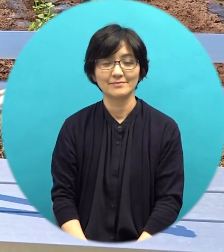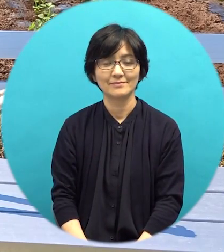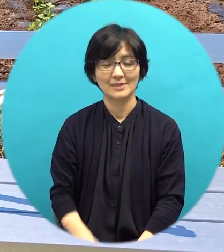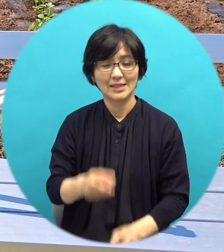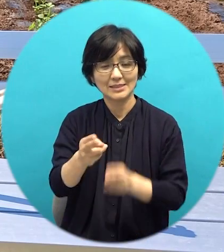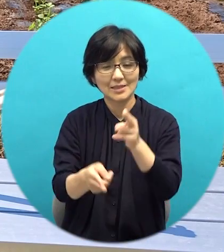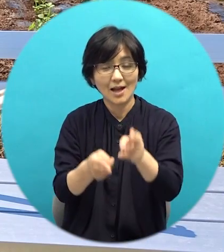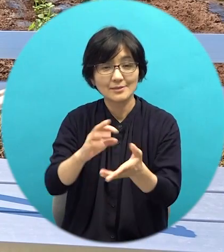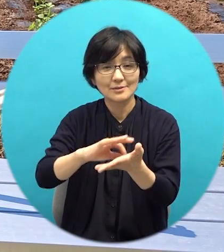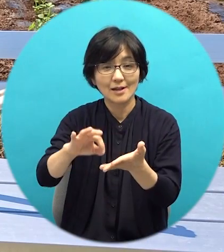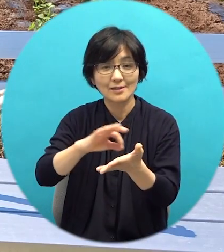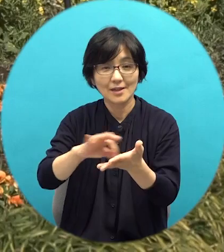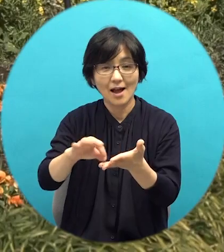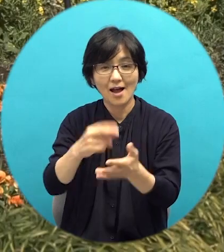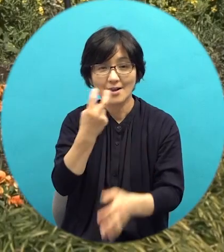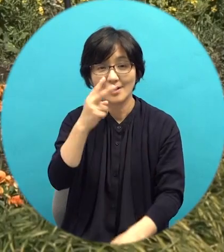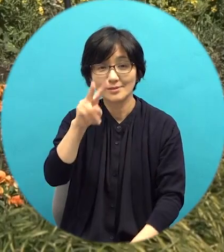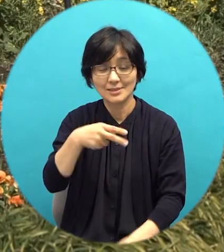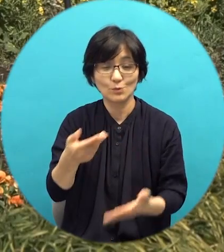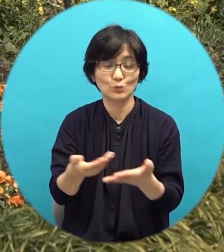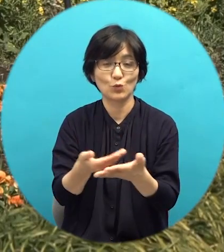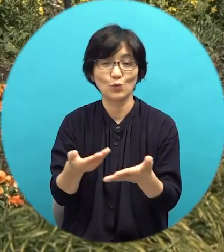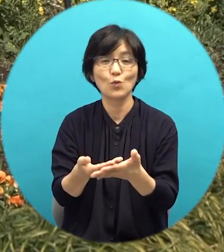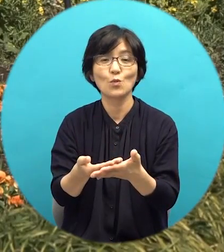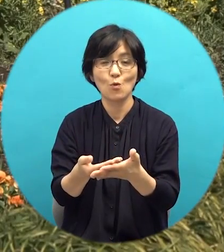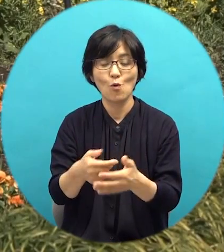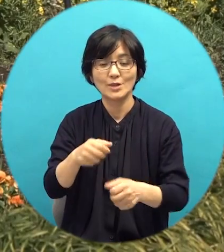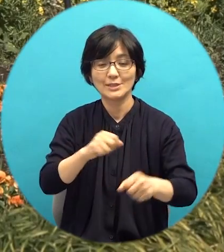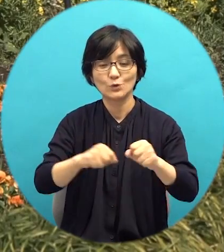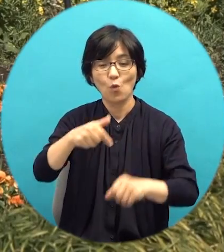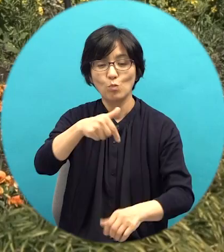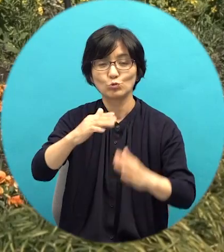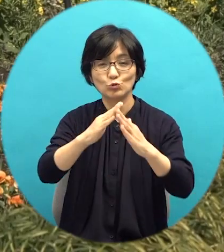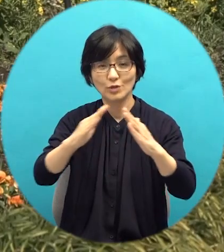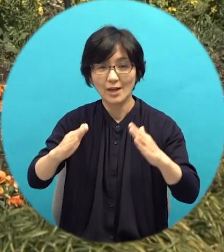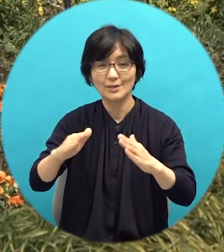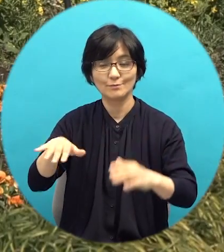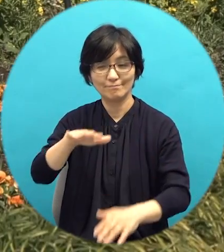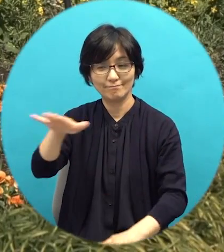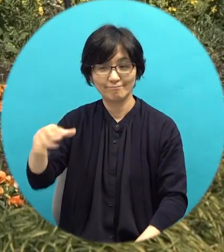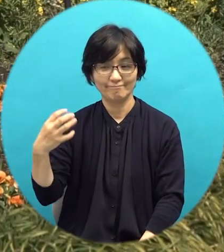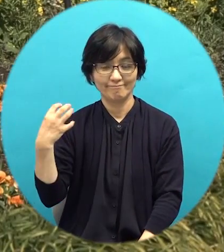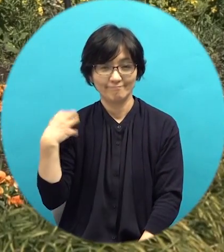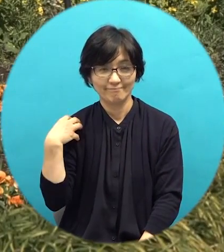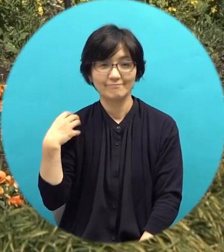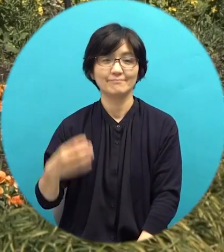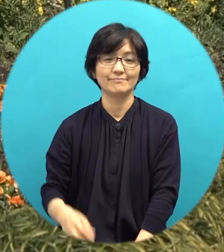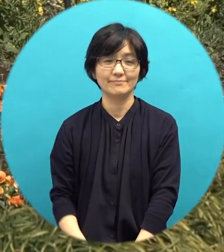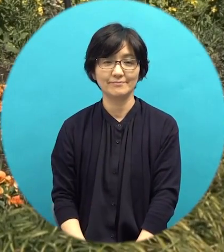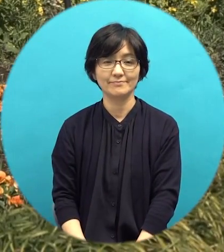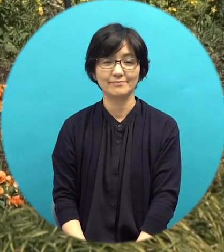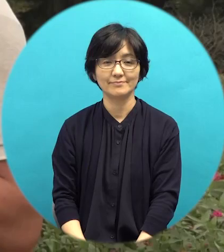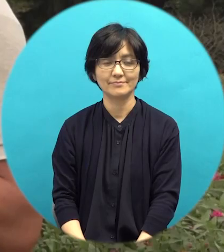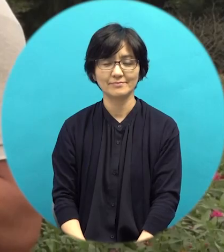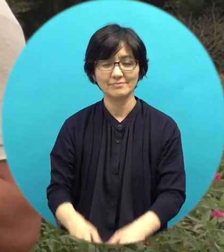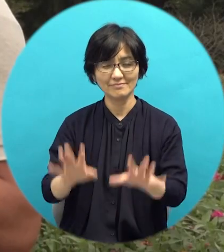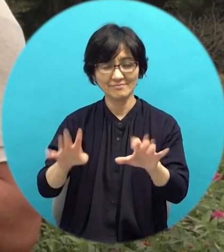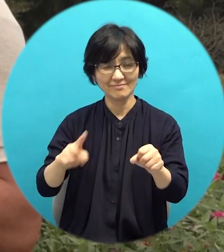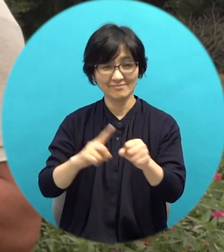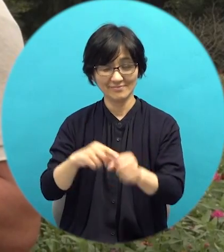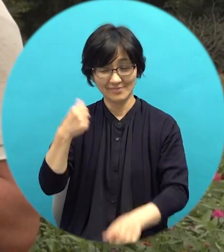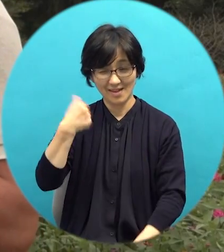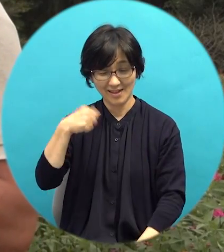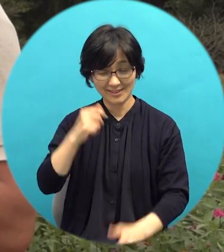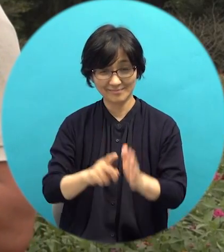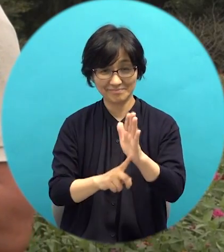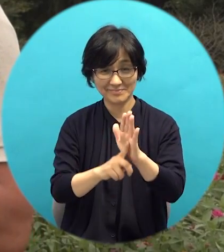機械を使った維持管理作業も事業部会の方が行っています。今年の猛